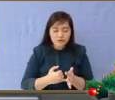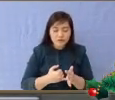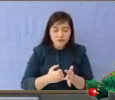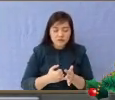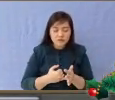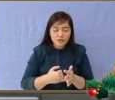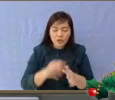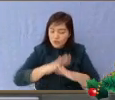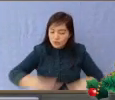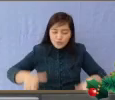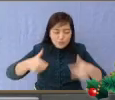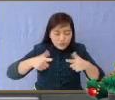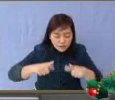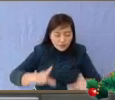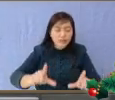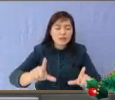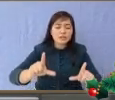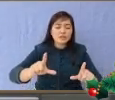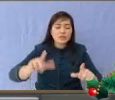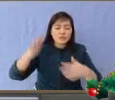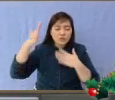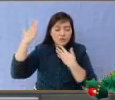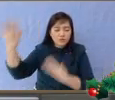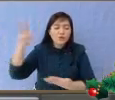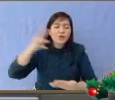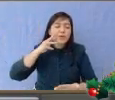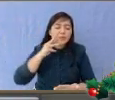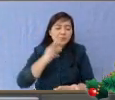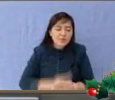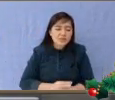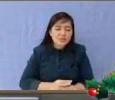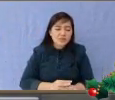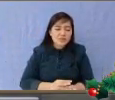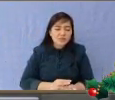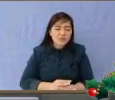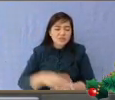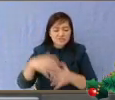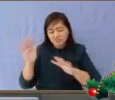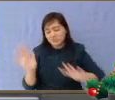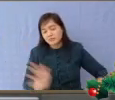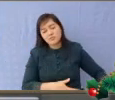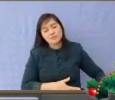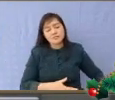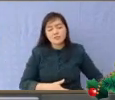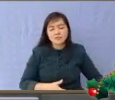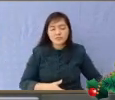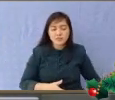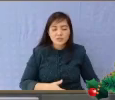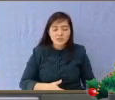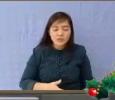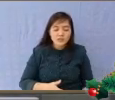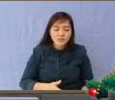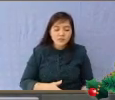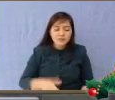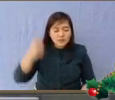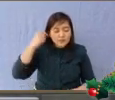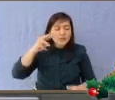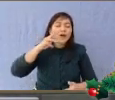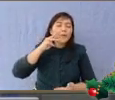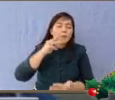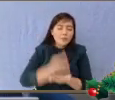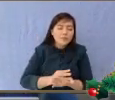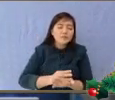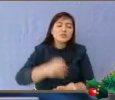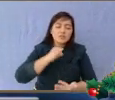inyo pong mga salita na aming narinig ay mabaliwala at iba ang makinabang. The message is